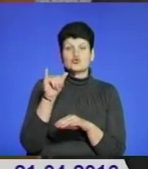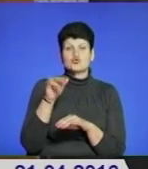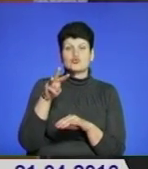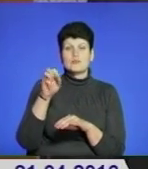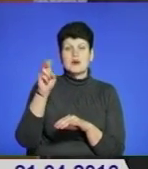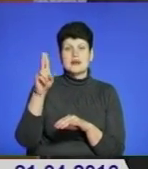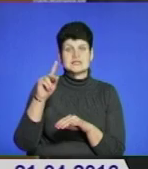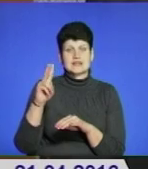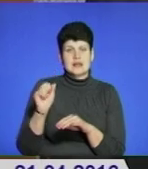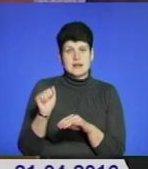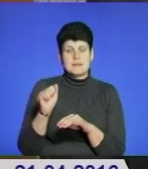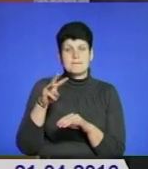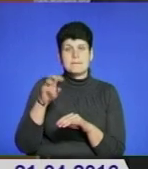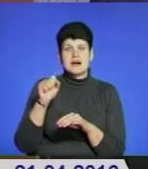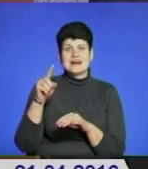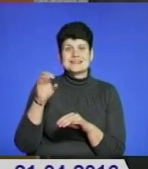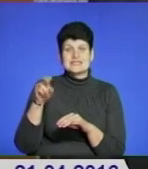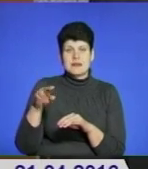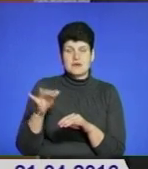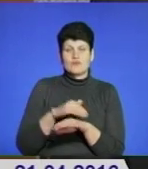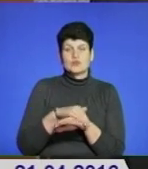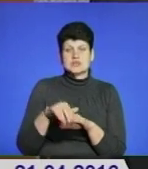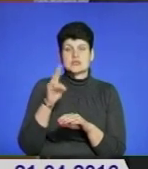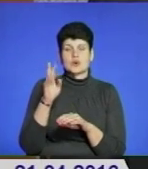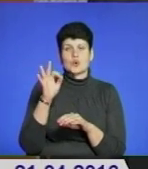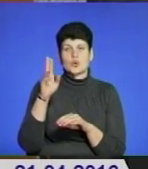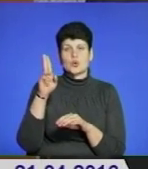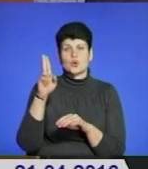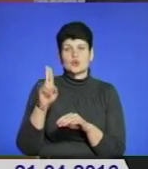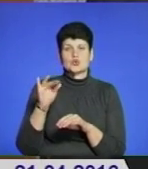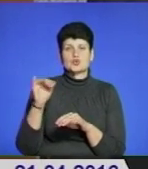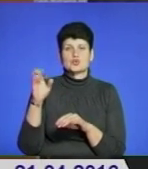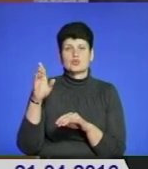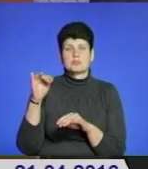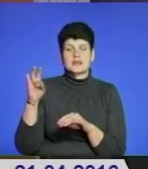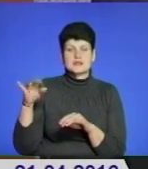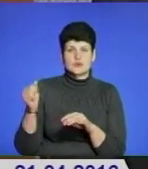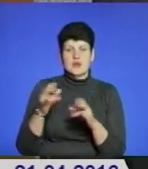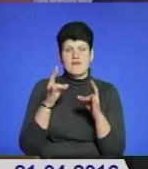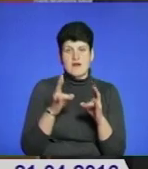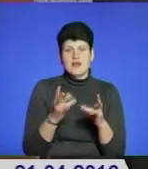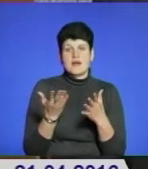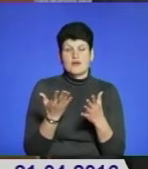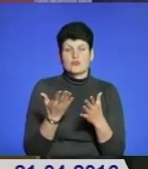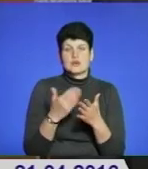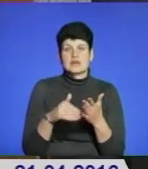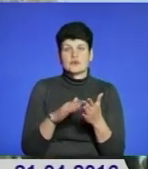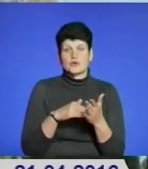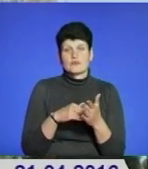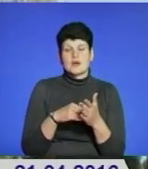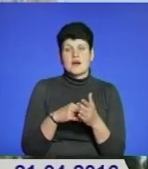Мазепи, на вулиці Коцюбинського теж зараз аварія, яку ліквідовує аварійний